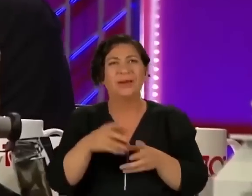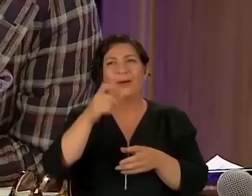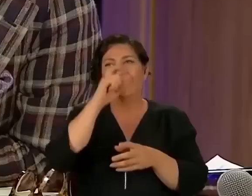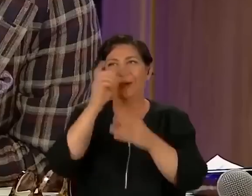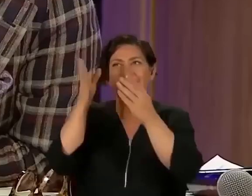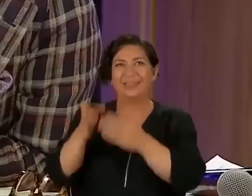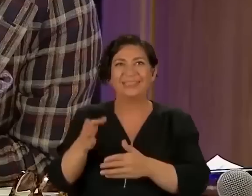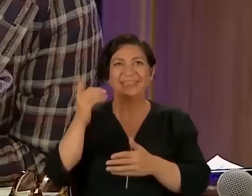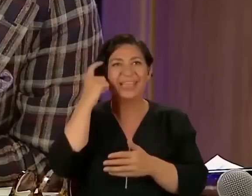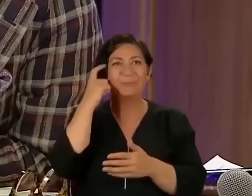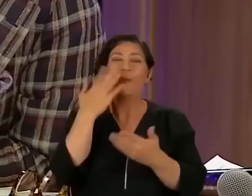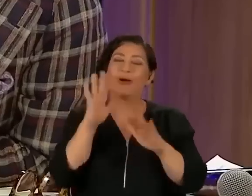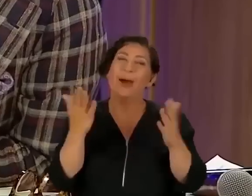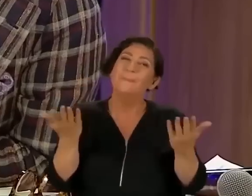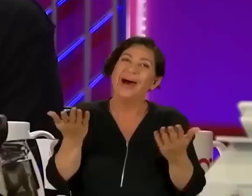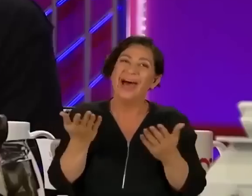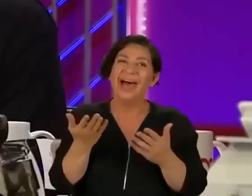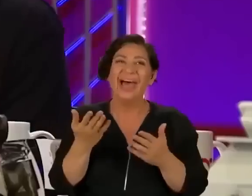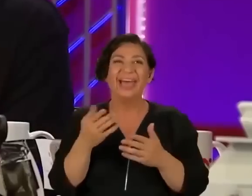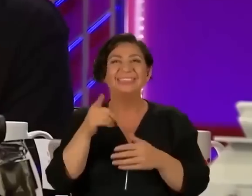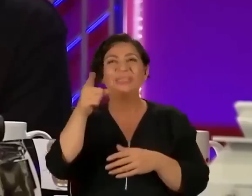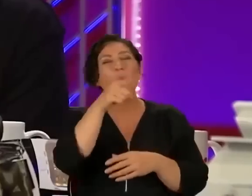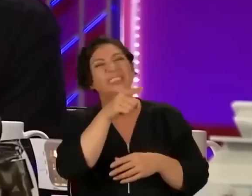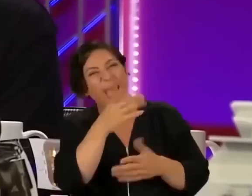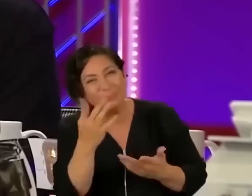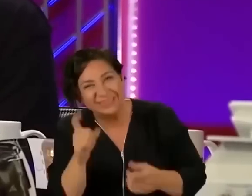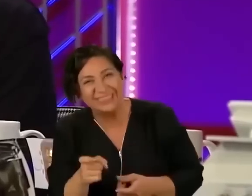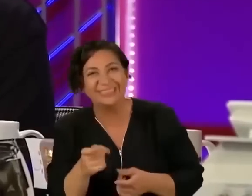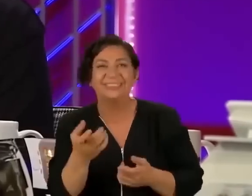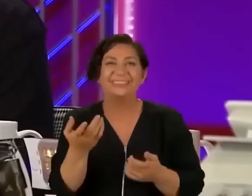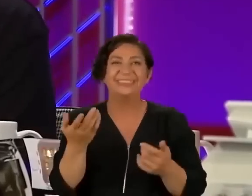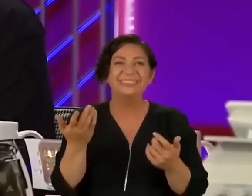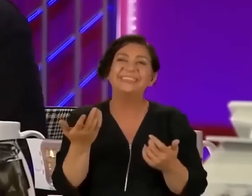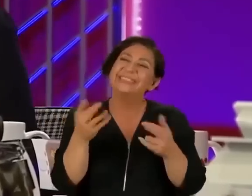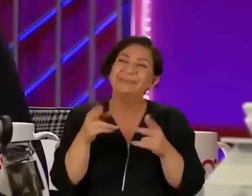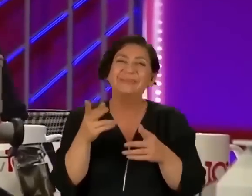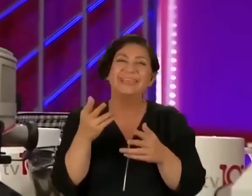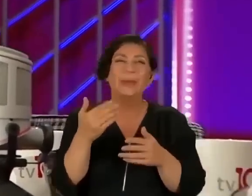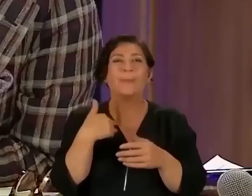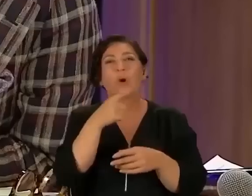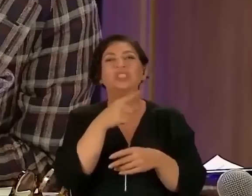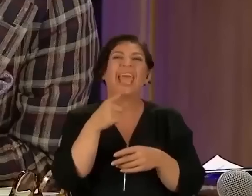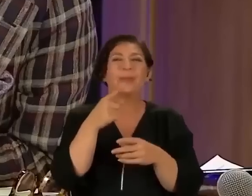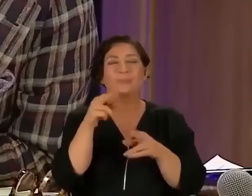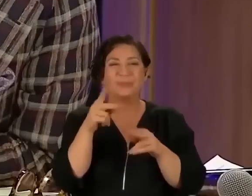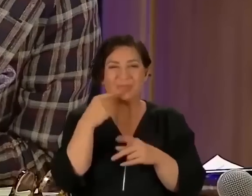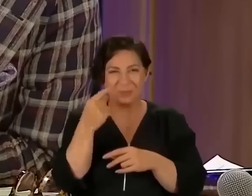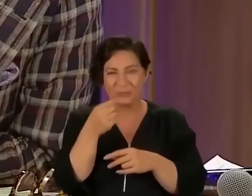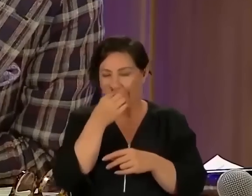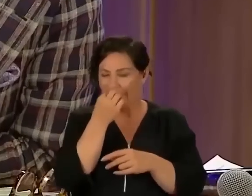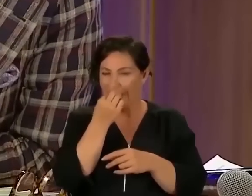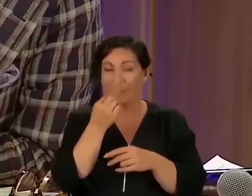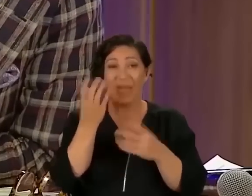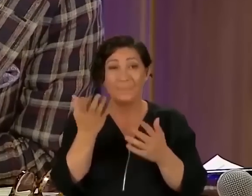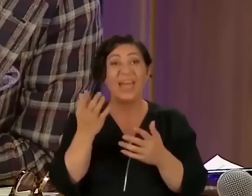Okan Bayülgen gibi bir tanıma yok tabii de. Sen o şey misin diye tanıyorlar falan. Şey gibi. Misin? Ben o şeyim diyorsun. Peki.